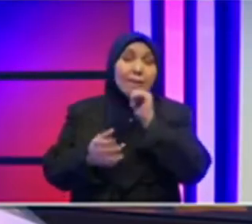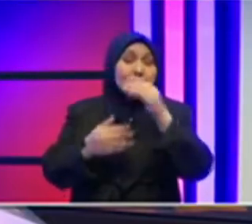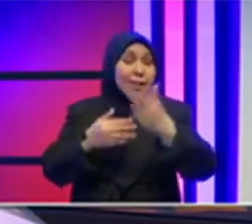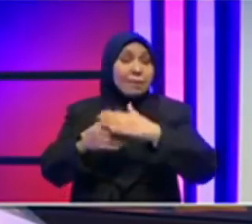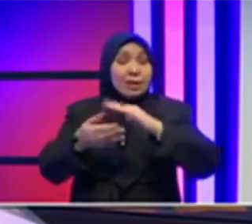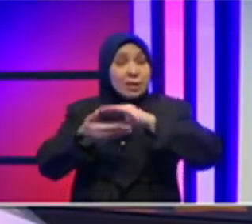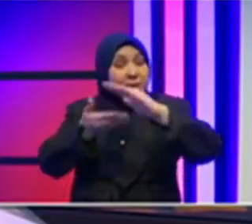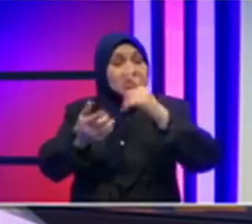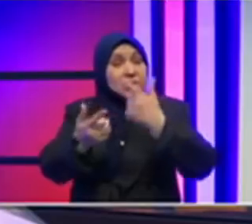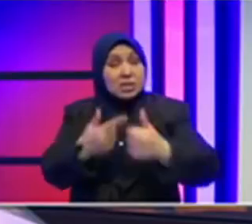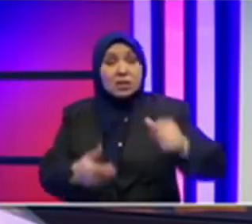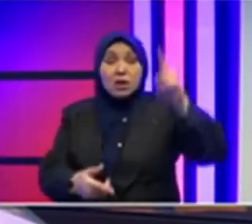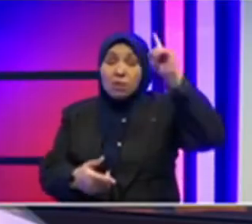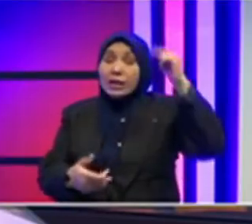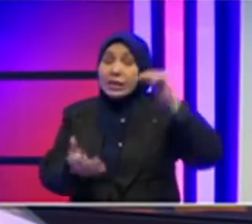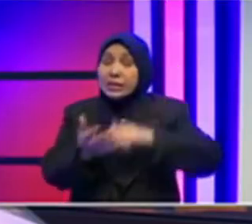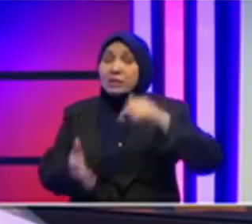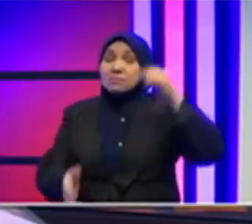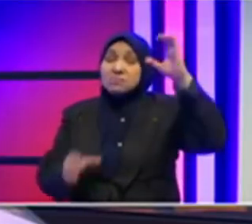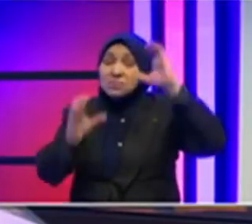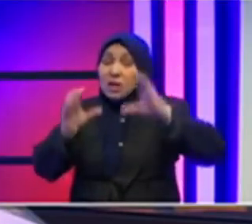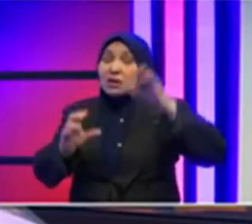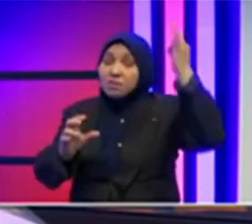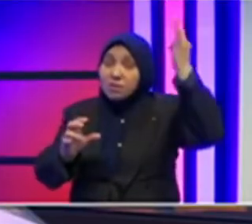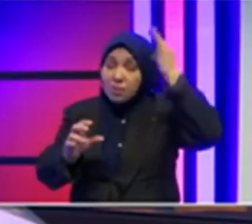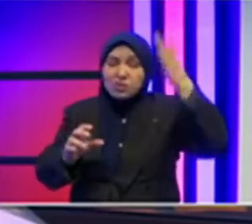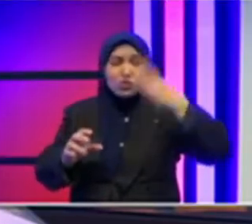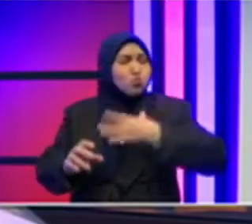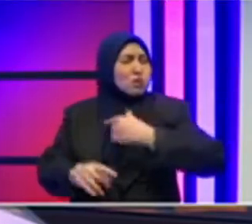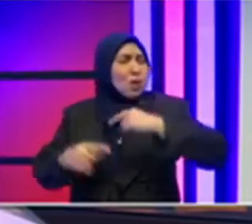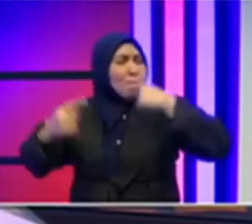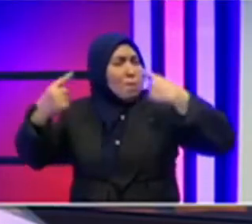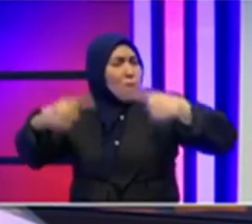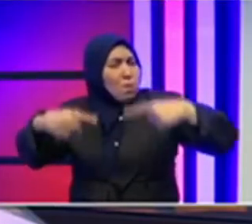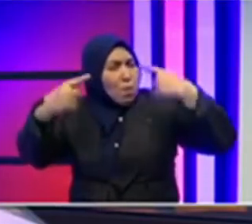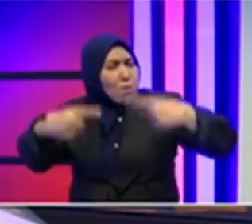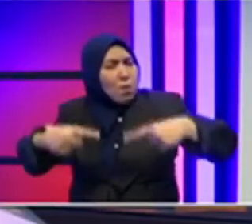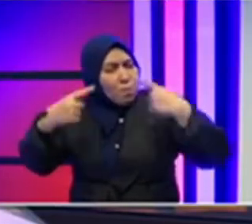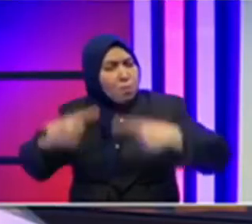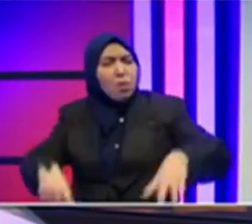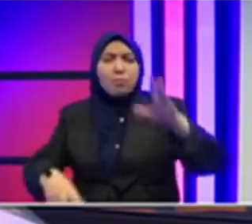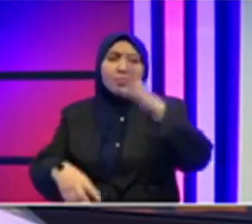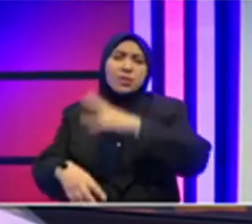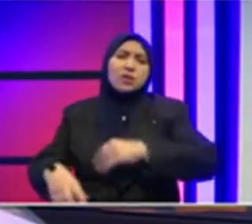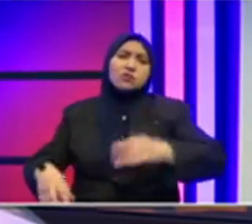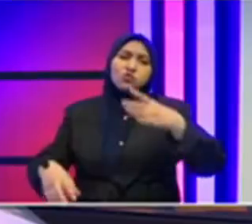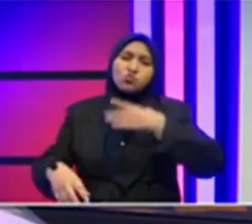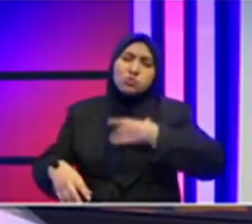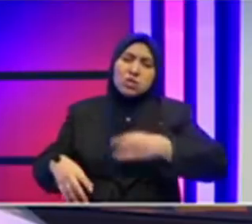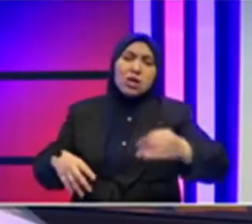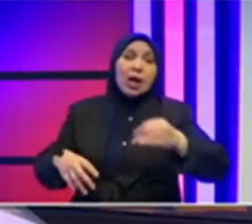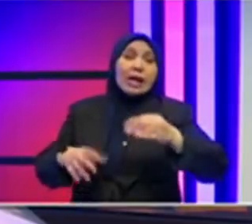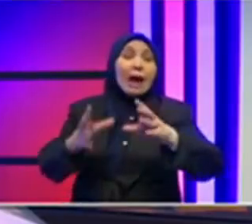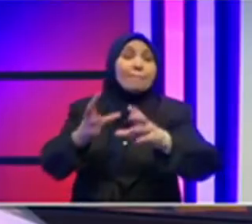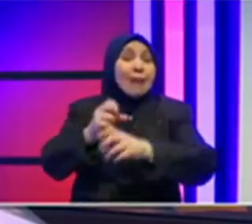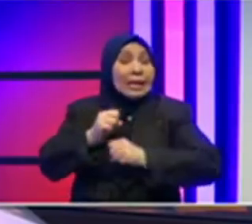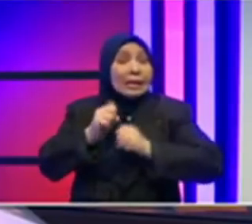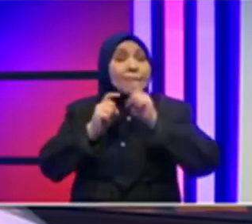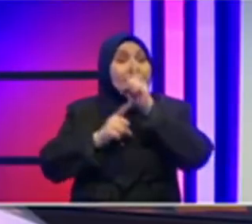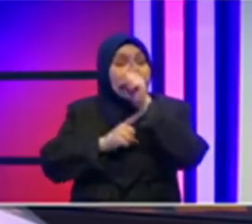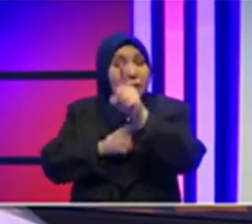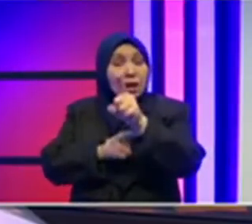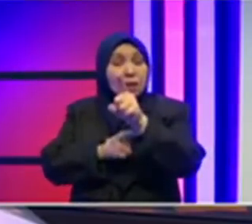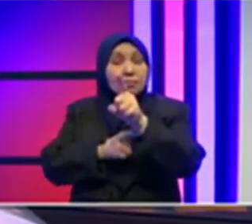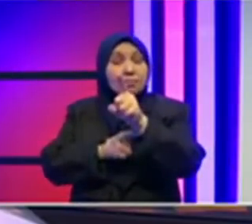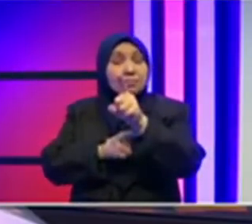ini adalah psikologi manusia, ya, yang suka berdebat. Dan satu lagi apa, yang bila dia dapat kebenaran, dia akan walk out,